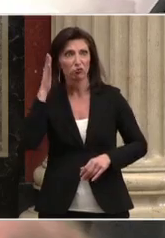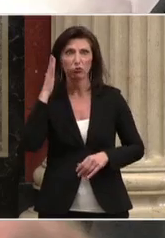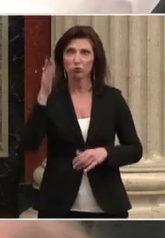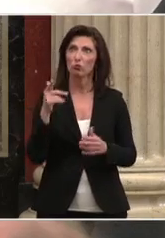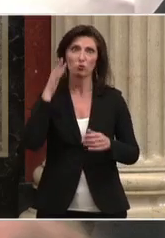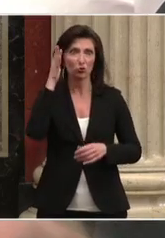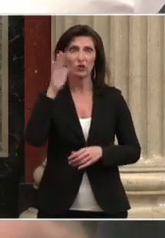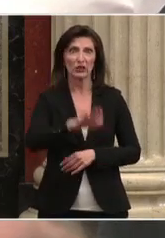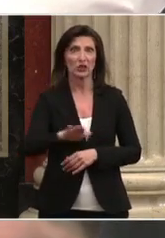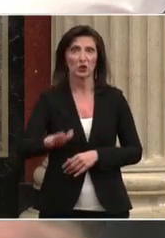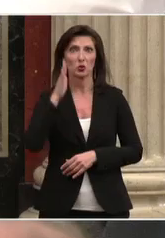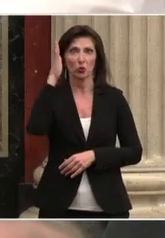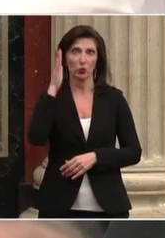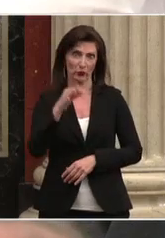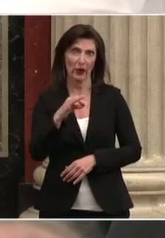Kinder.